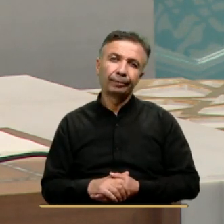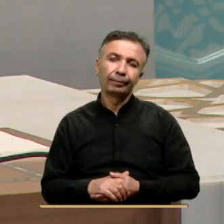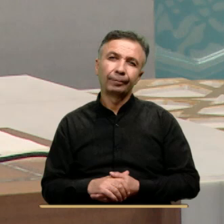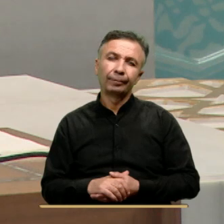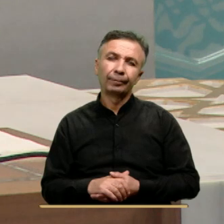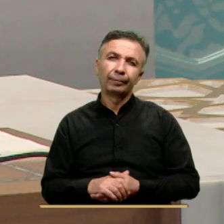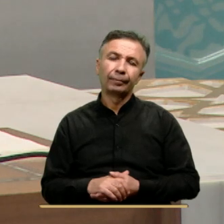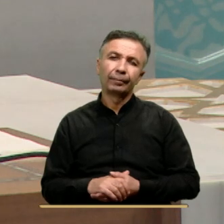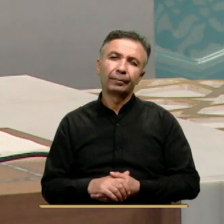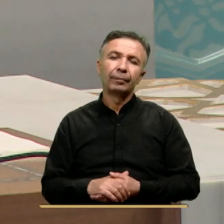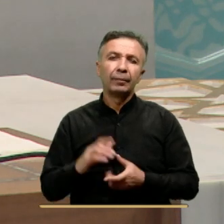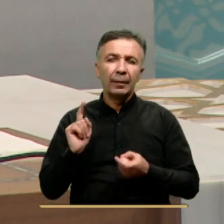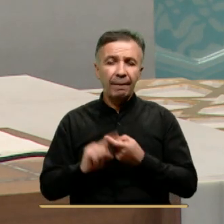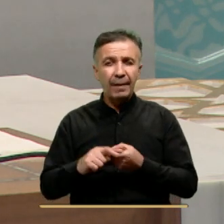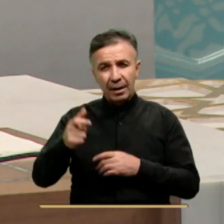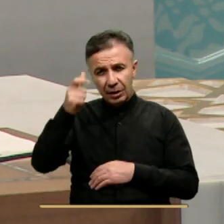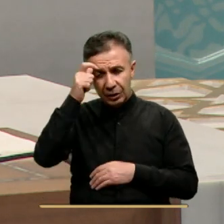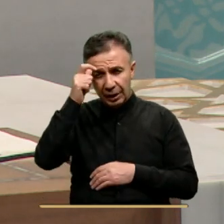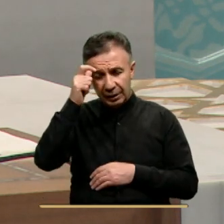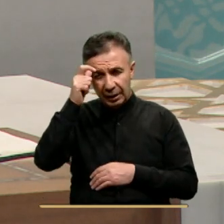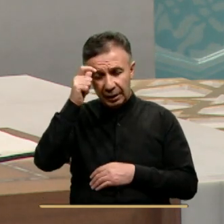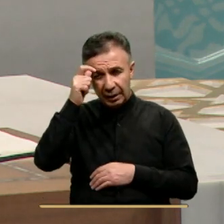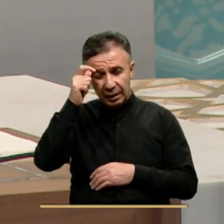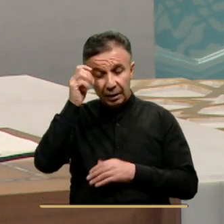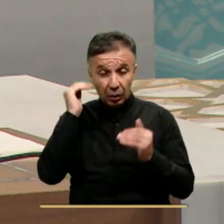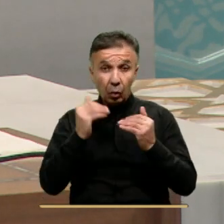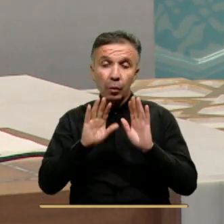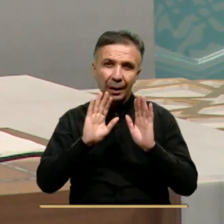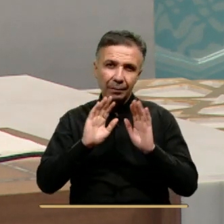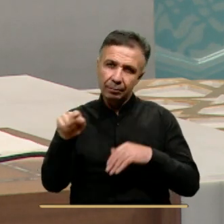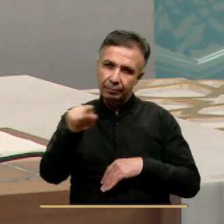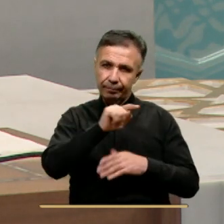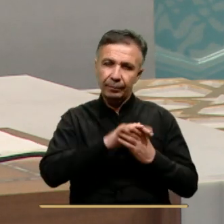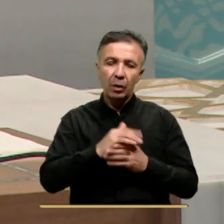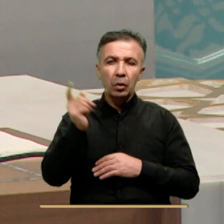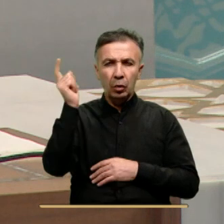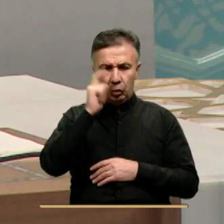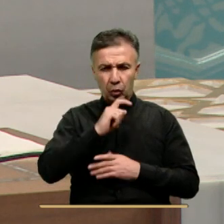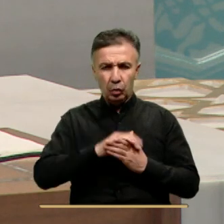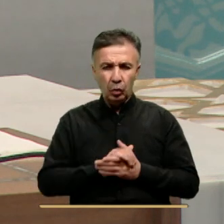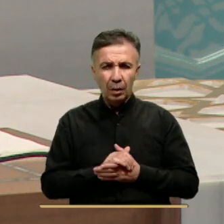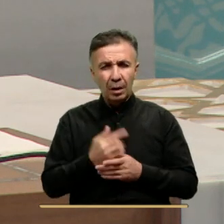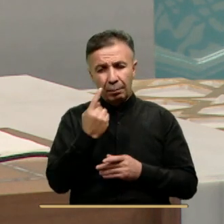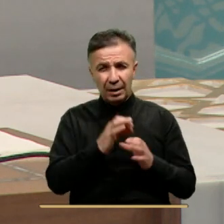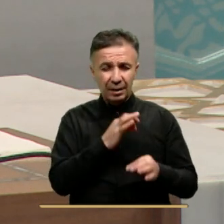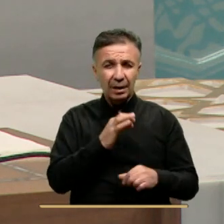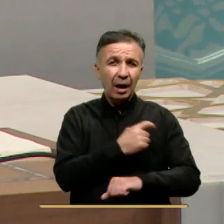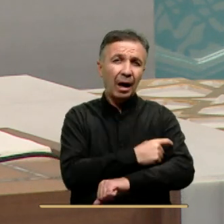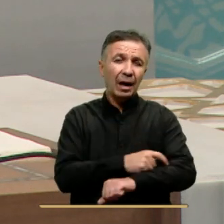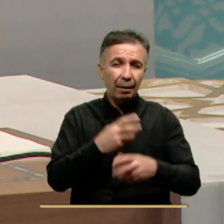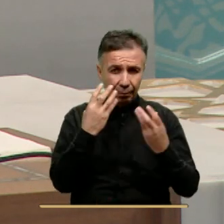olmaz ve şeytanın adımlarını takip etmeyin Çünkü bir insan